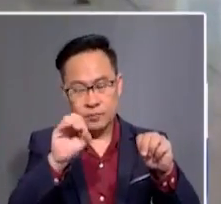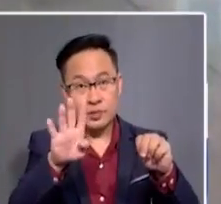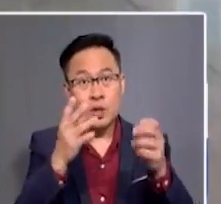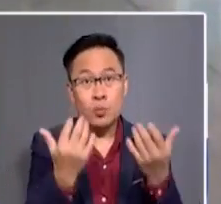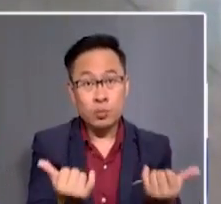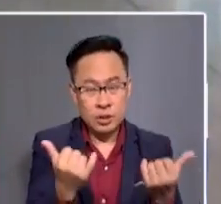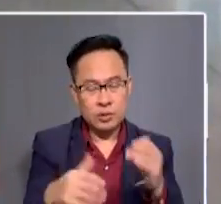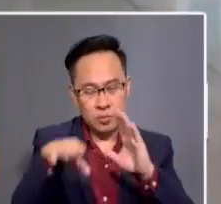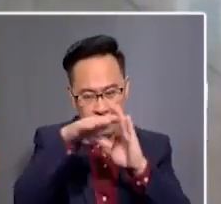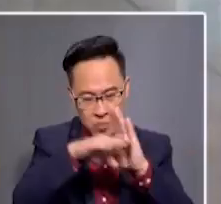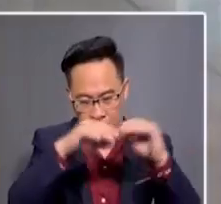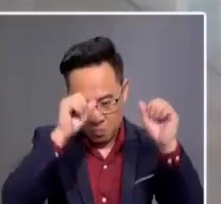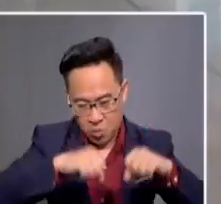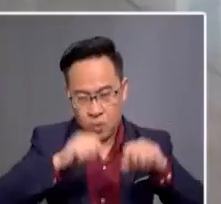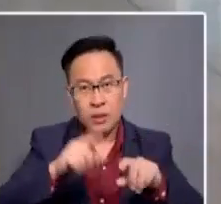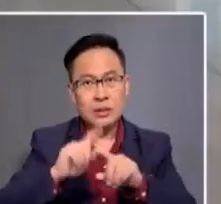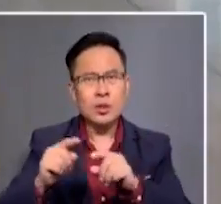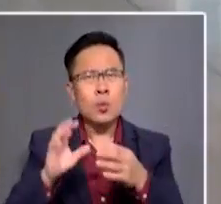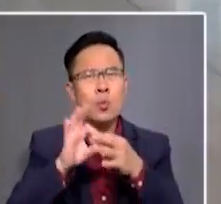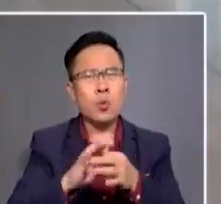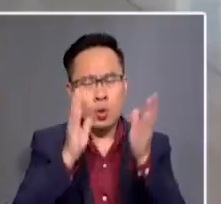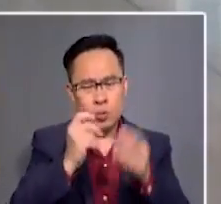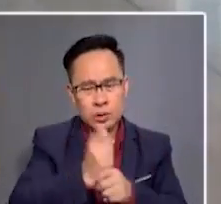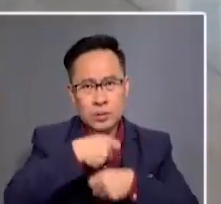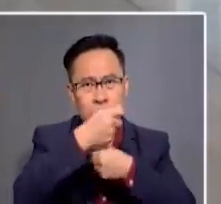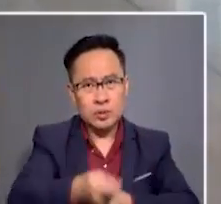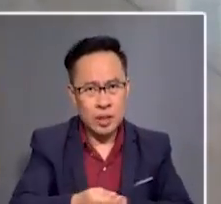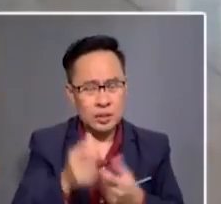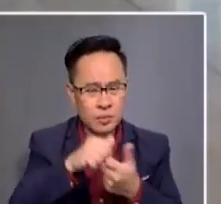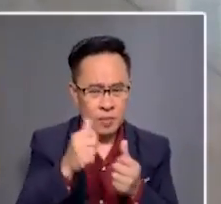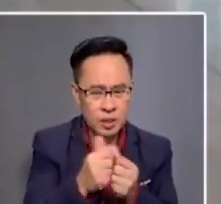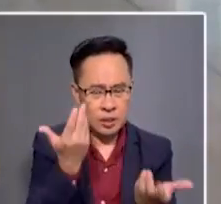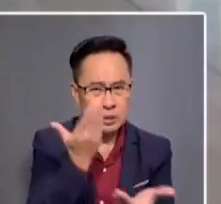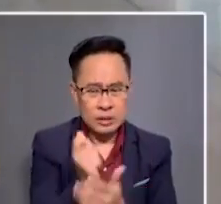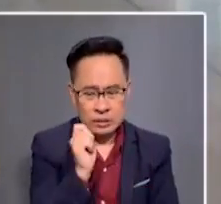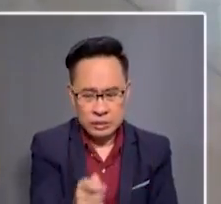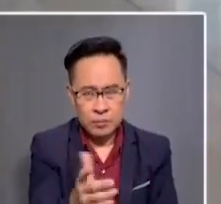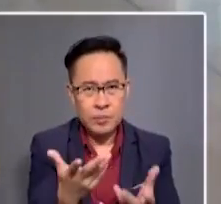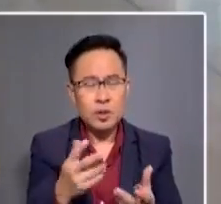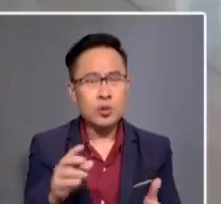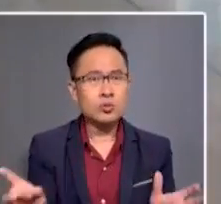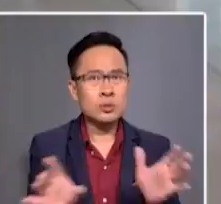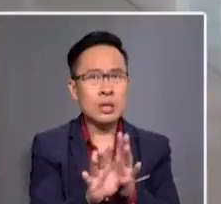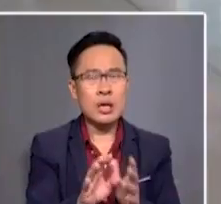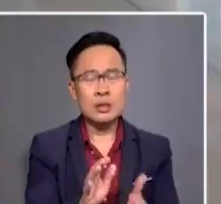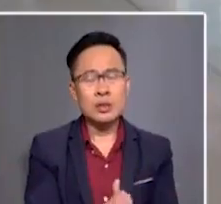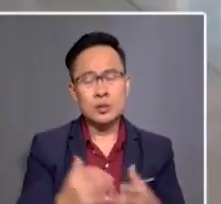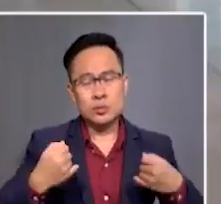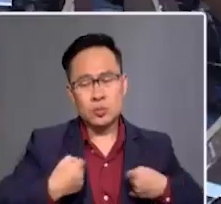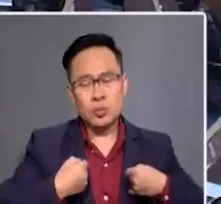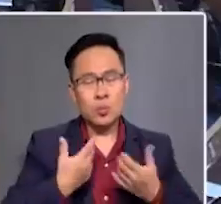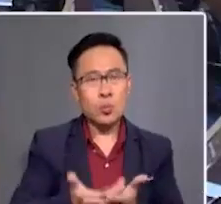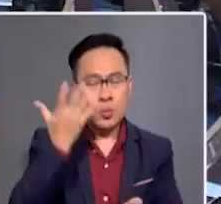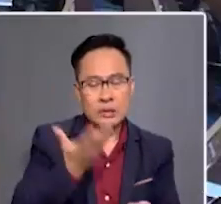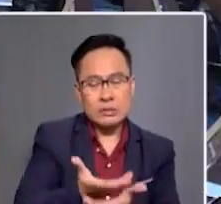งยังกังวล นะคะว่าเกษตรกรนั้นอาจจะไม่มีเงินจ่ายนะคะก็อาจจะส่งผลให้ที่ดินนั้นตกไปอยู่ในมือของนายทุนค่ะ